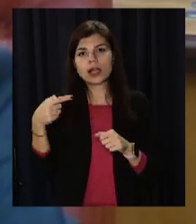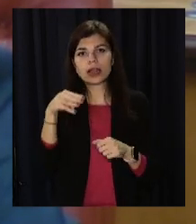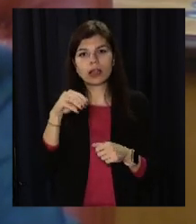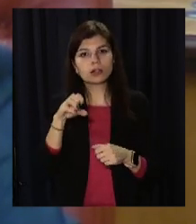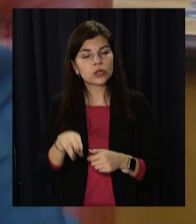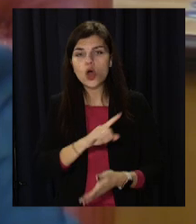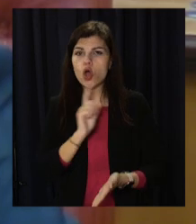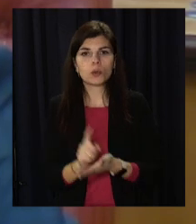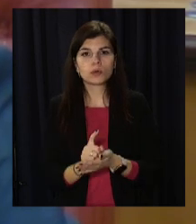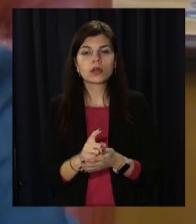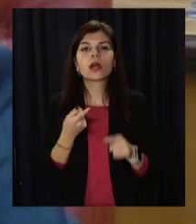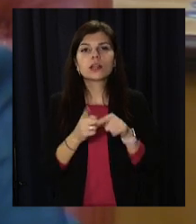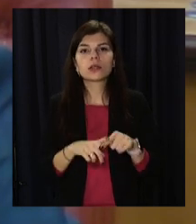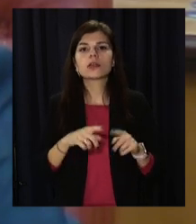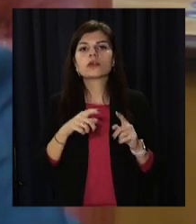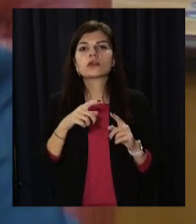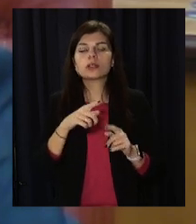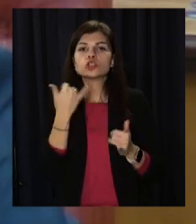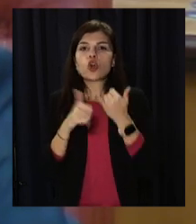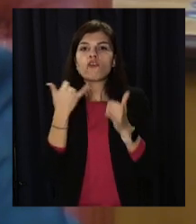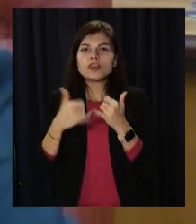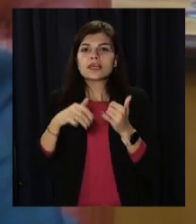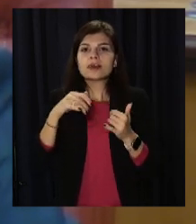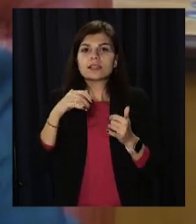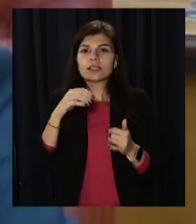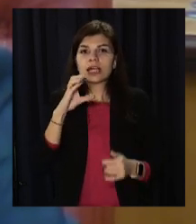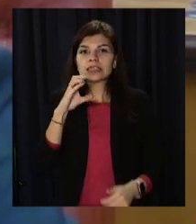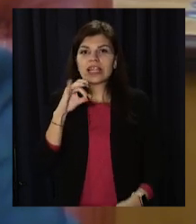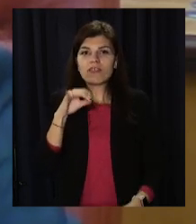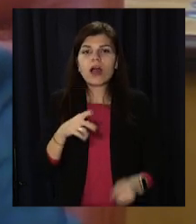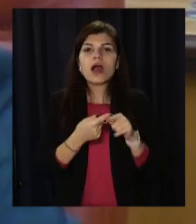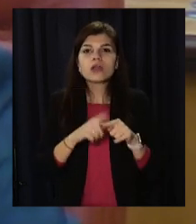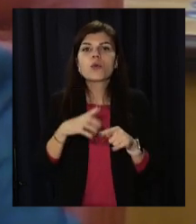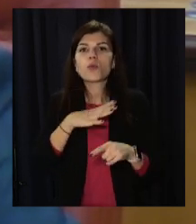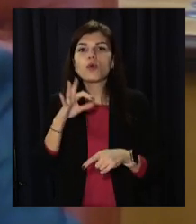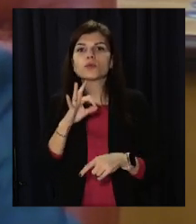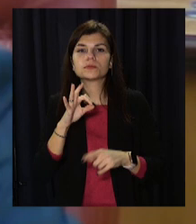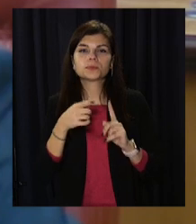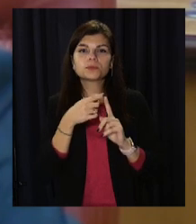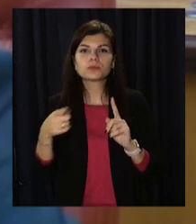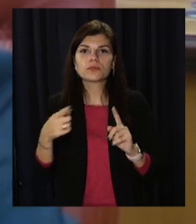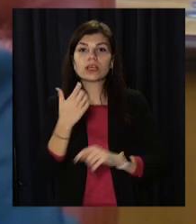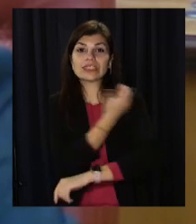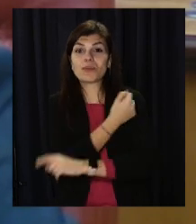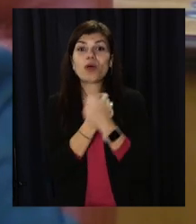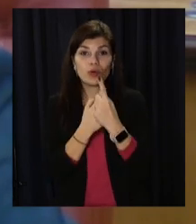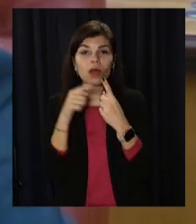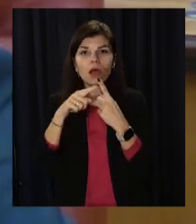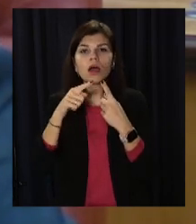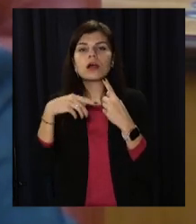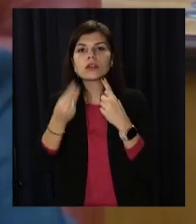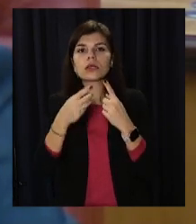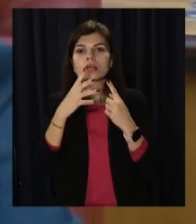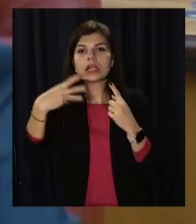тест. Також змінено термін дії жовтого сертифікату. Жовтий – це підтверджував проведення як мінімум одного щеплення. Він буде